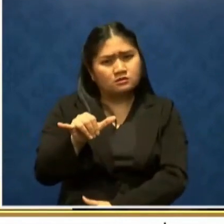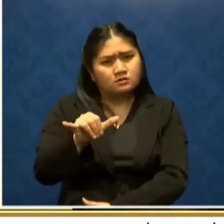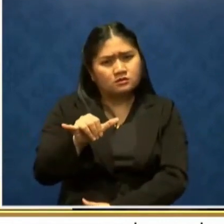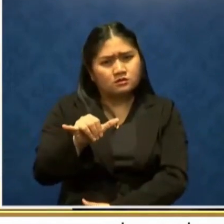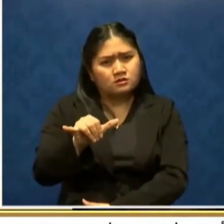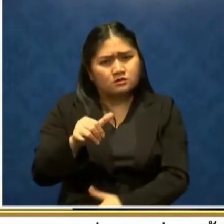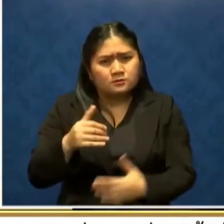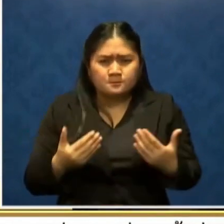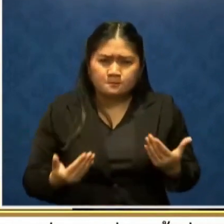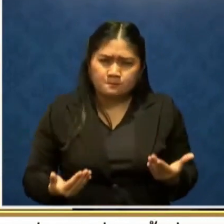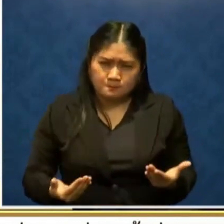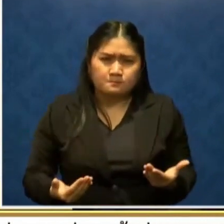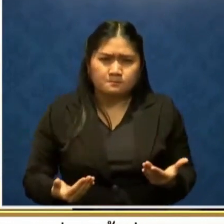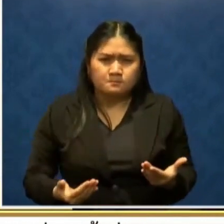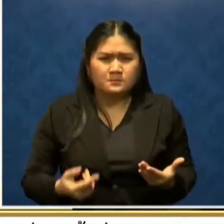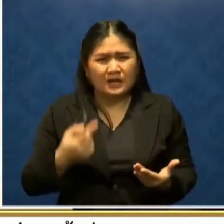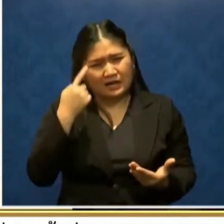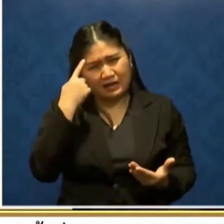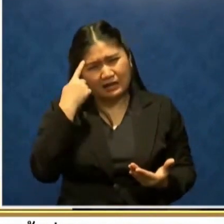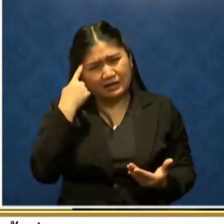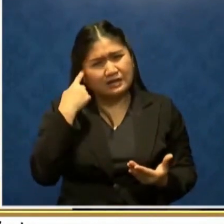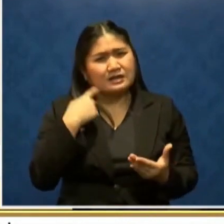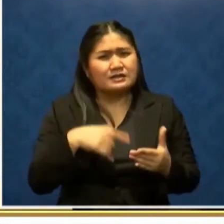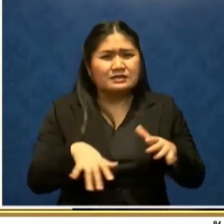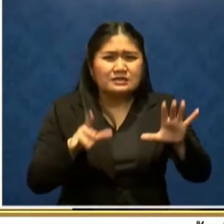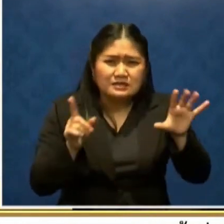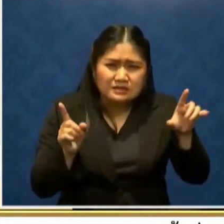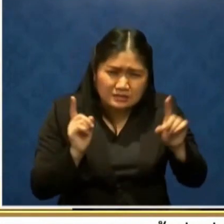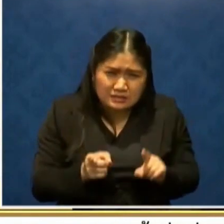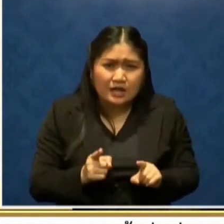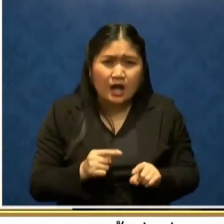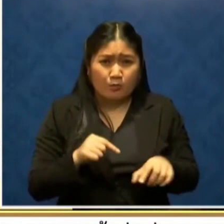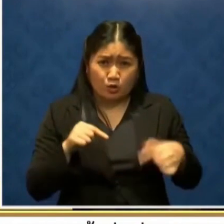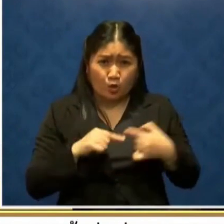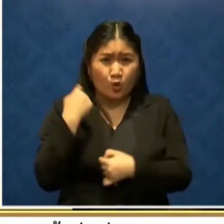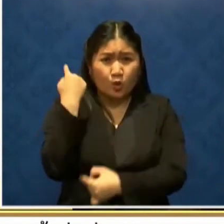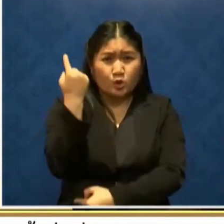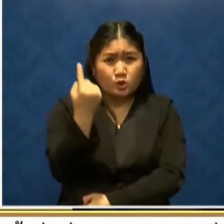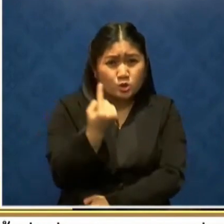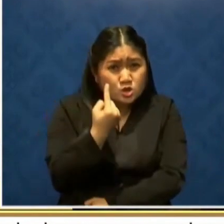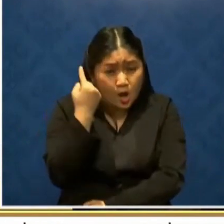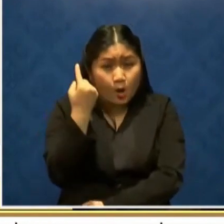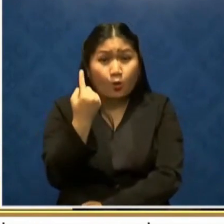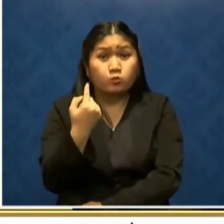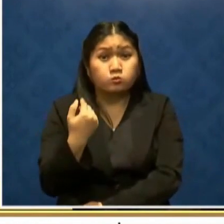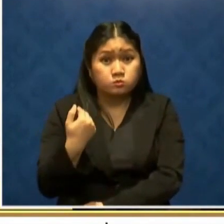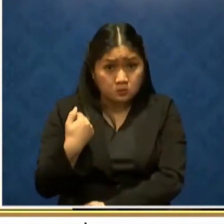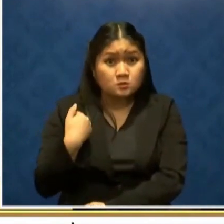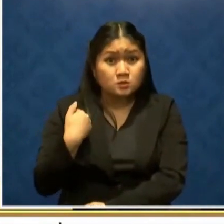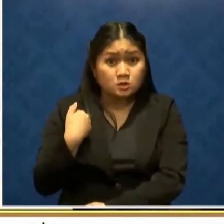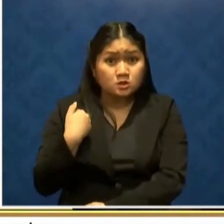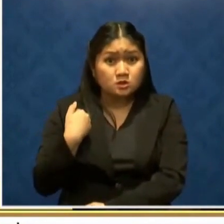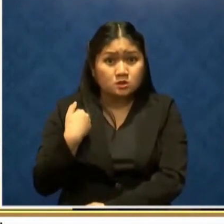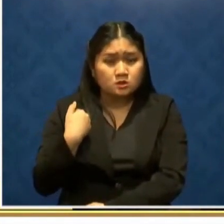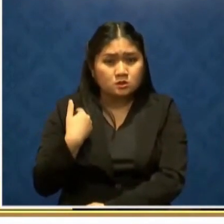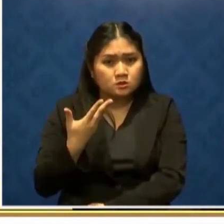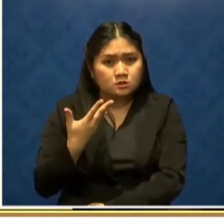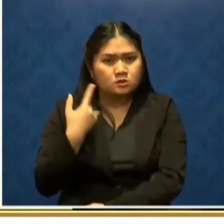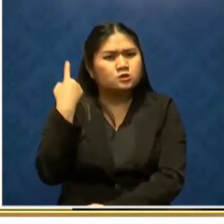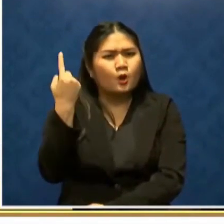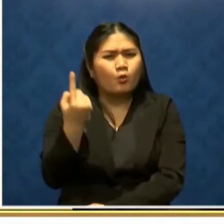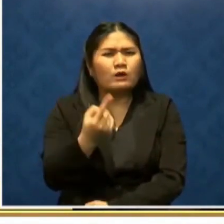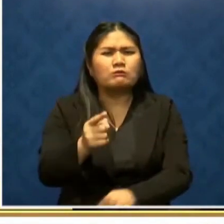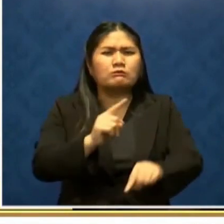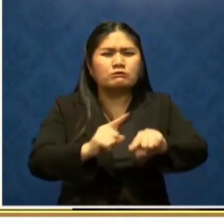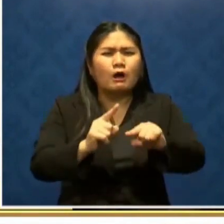สนามบนตังมีความกบคู่กักต้องเที่ยวมาตลอดการต้เที่ยวจังหวดไหนก็ตาม